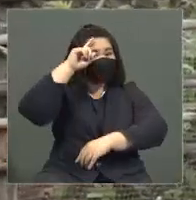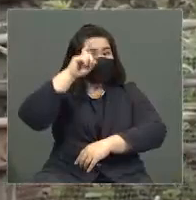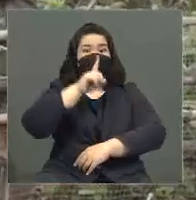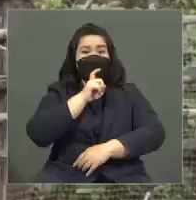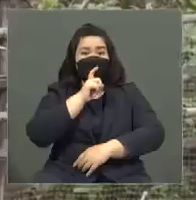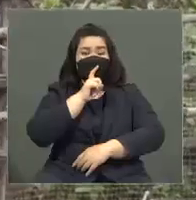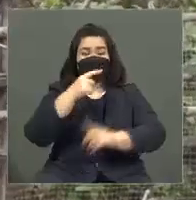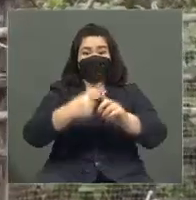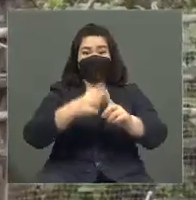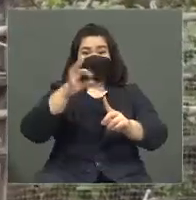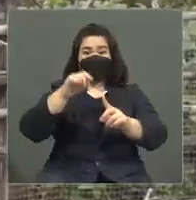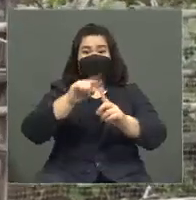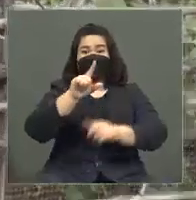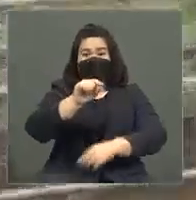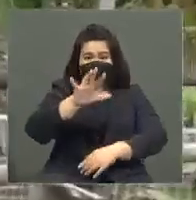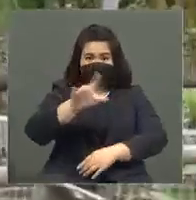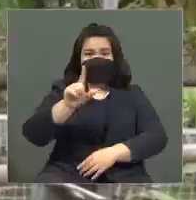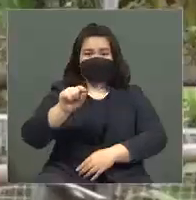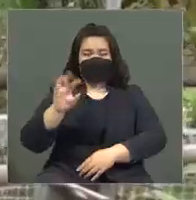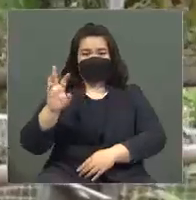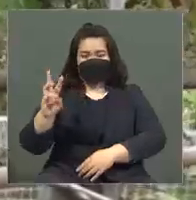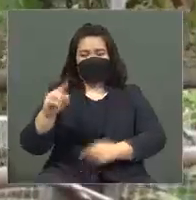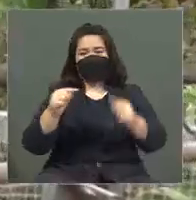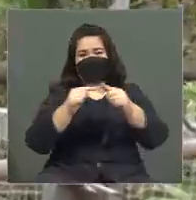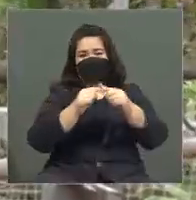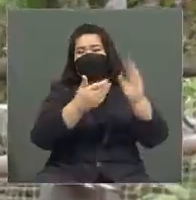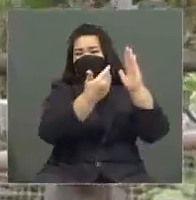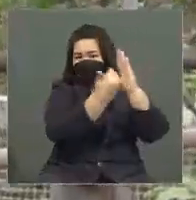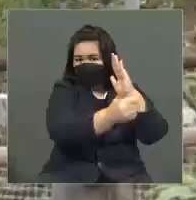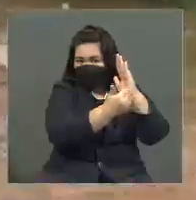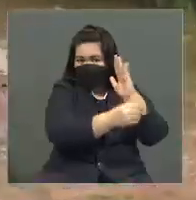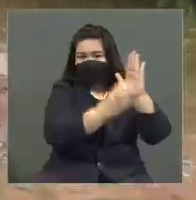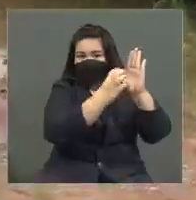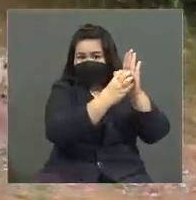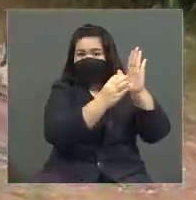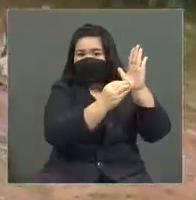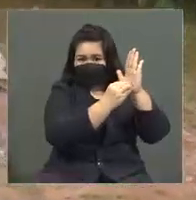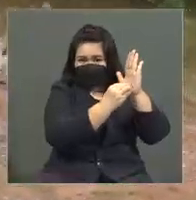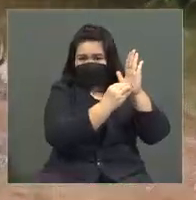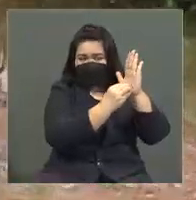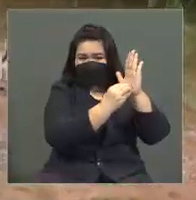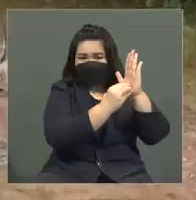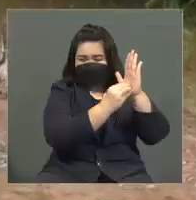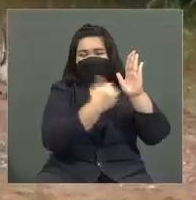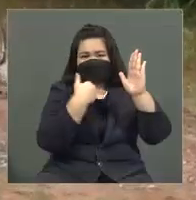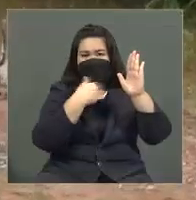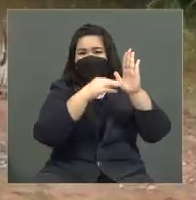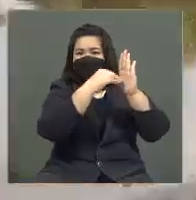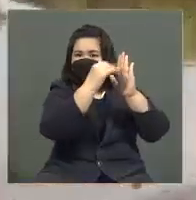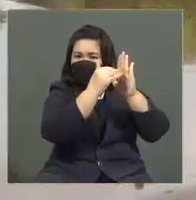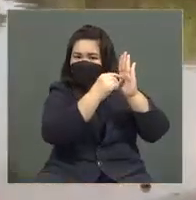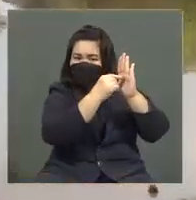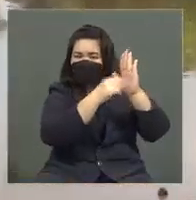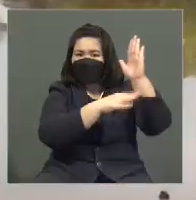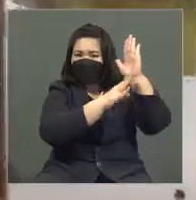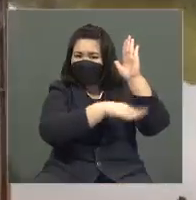้นเราจะรผลก็พักเหือต้อนล้าง